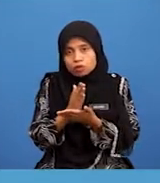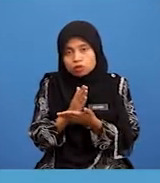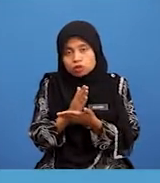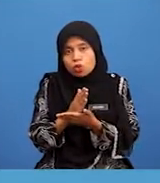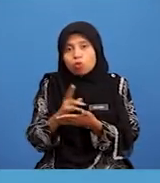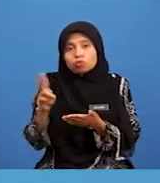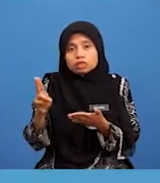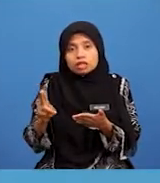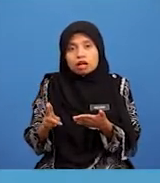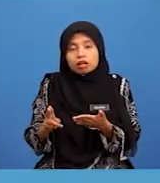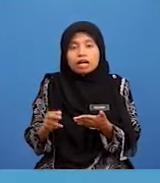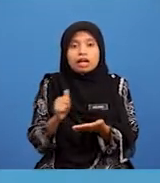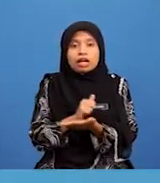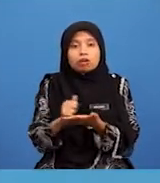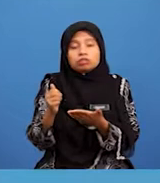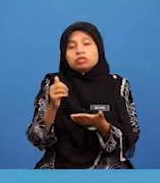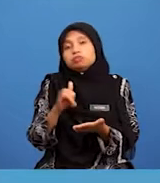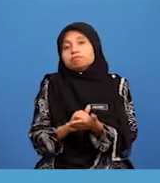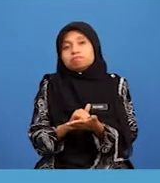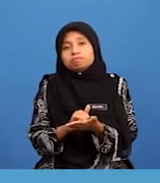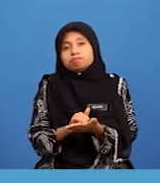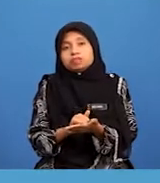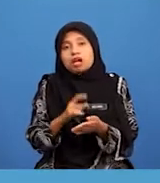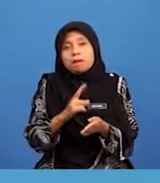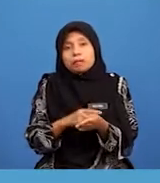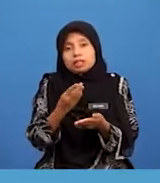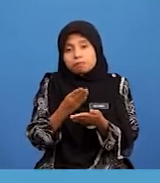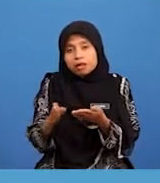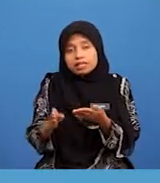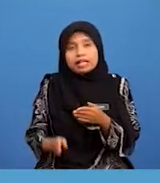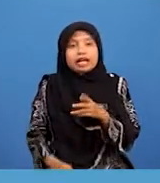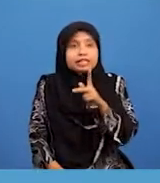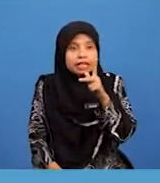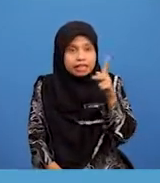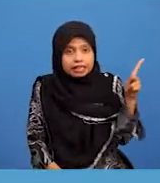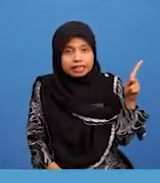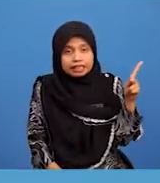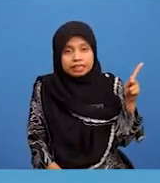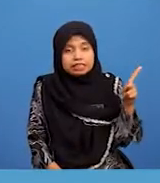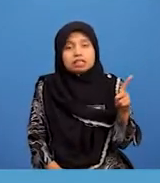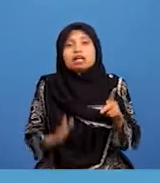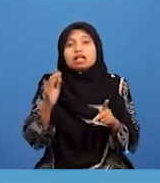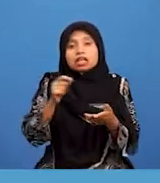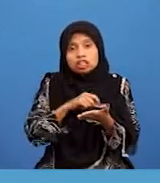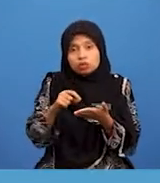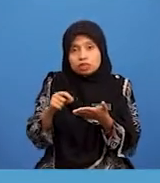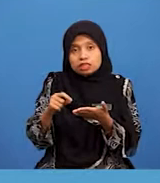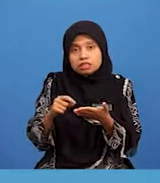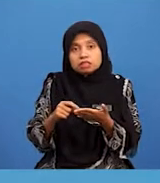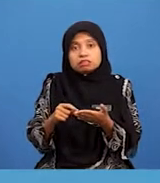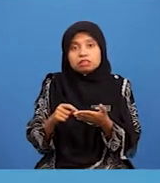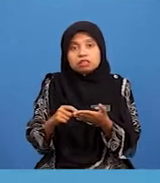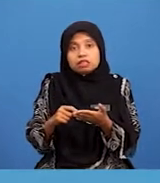perkongsian tersebut. Manakala di bahagian kredit akaun modal perkongsi pula akan direkod dengan